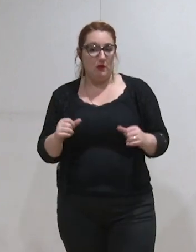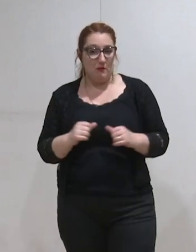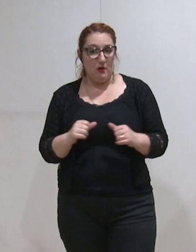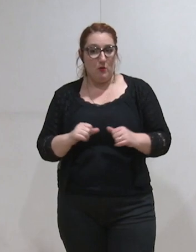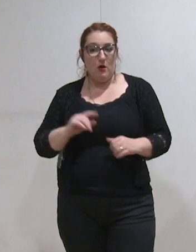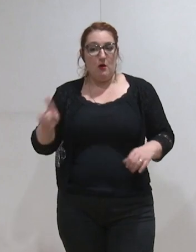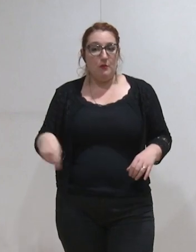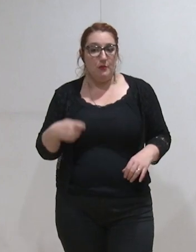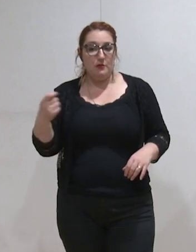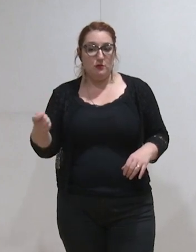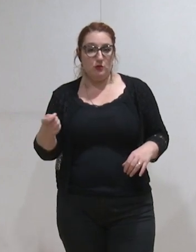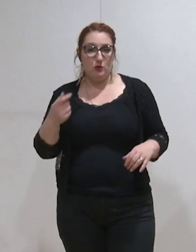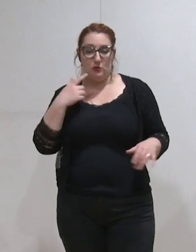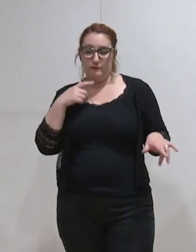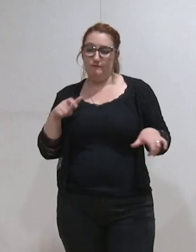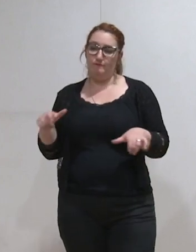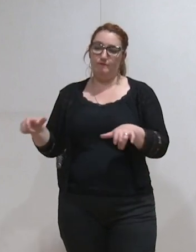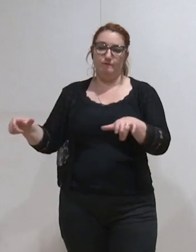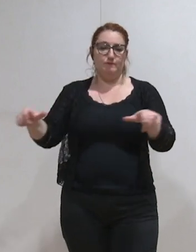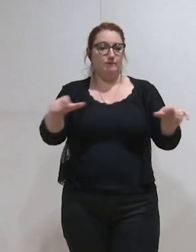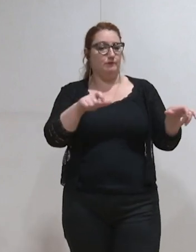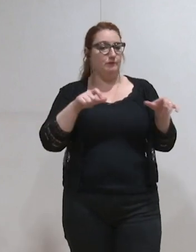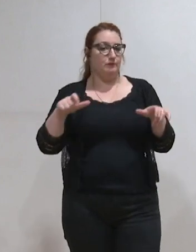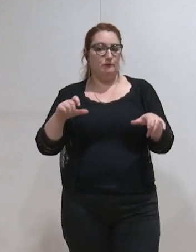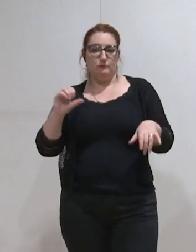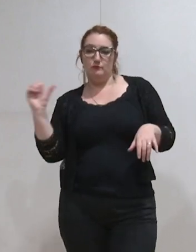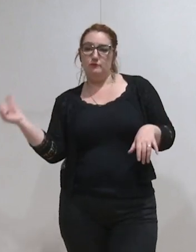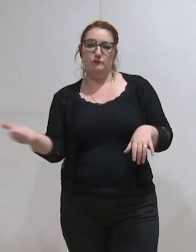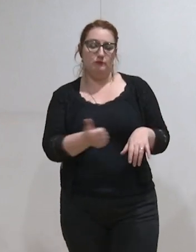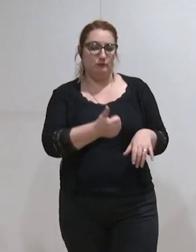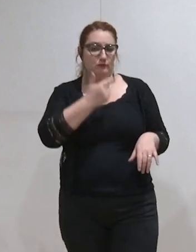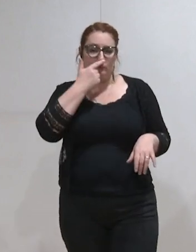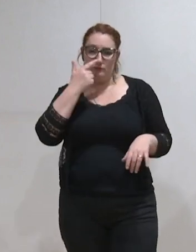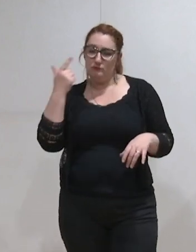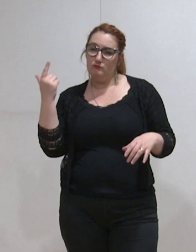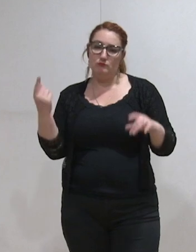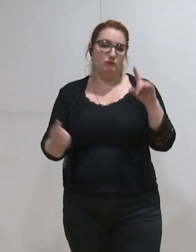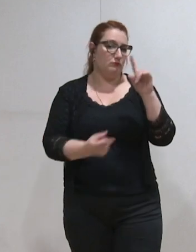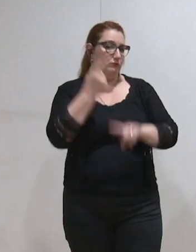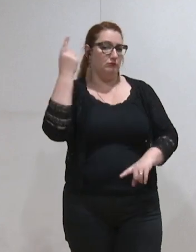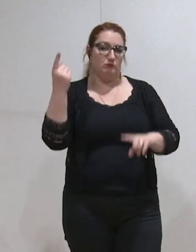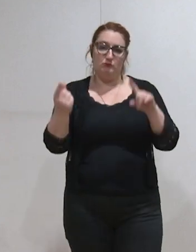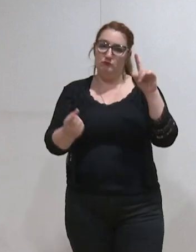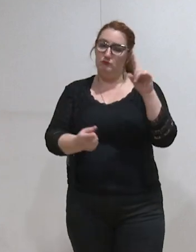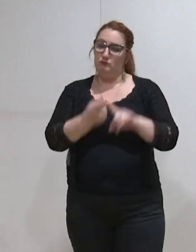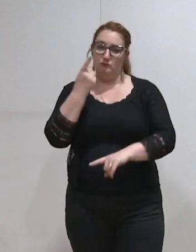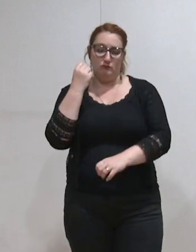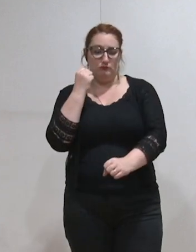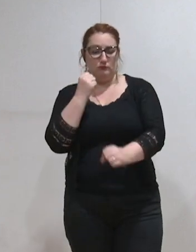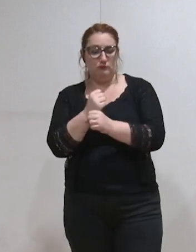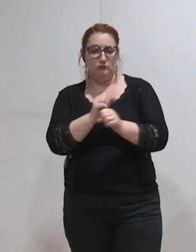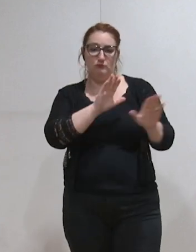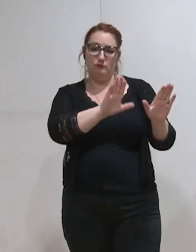évidemment prendre conscience de leur intervention absolument majeure en matière d'accueil de l'enfance mais aussi en matière